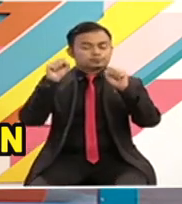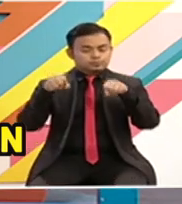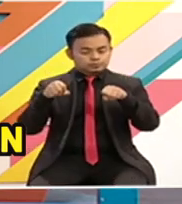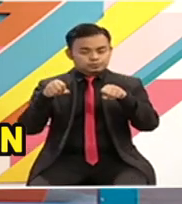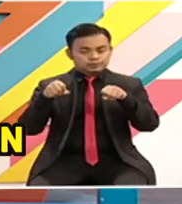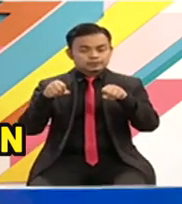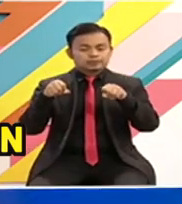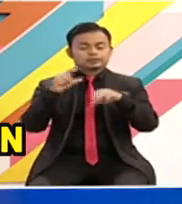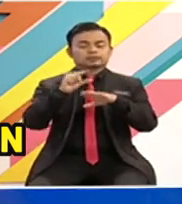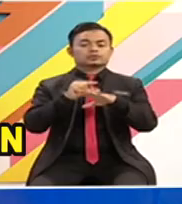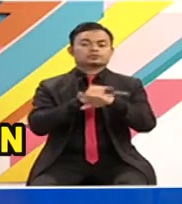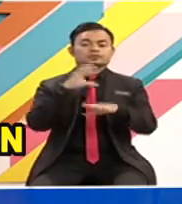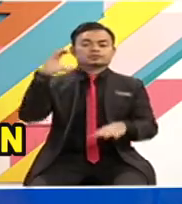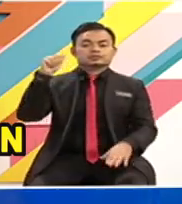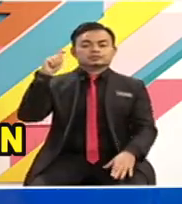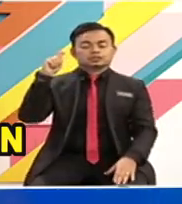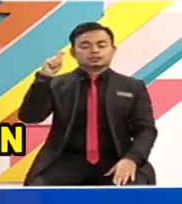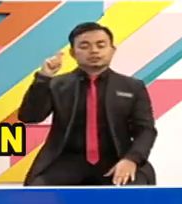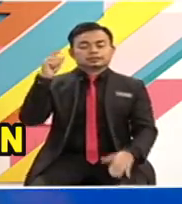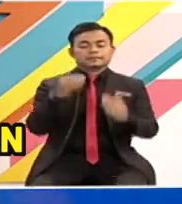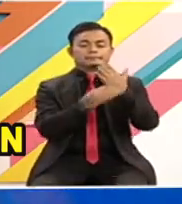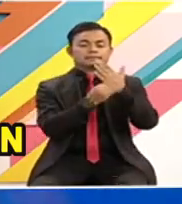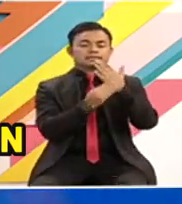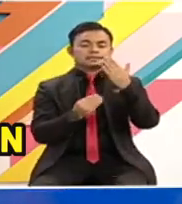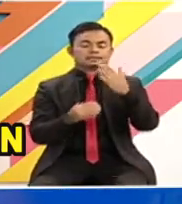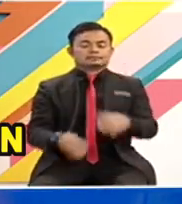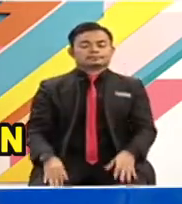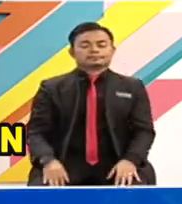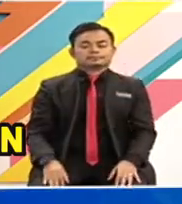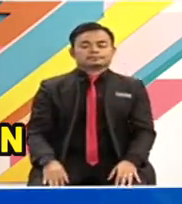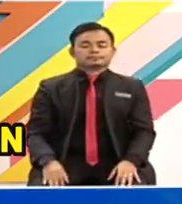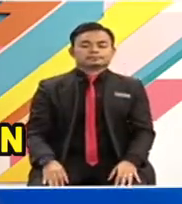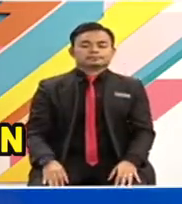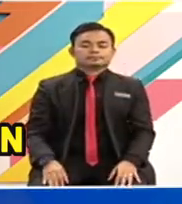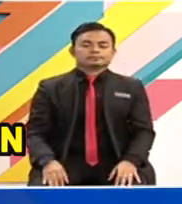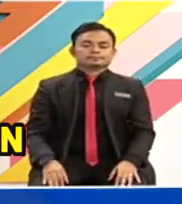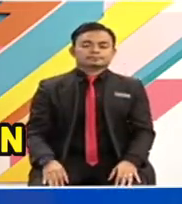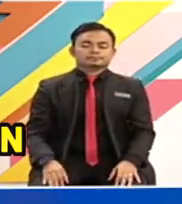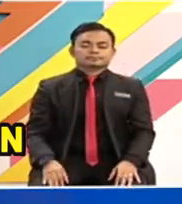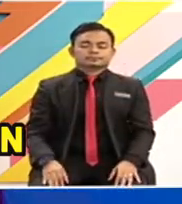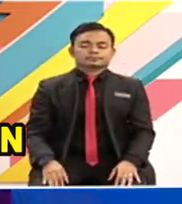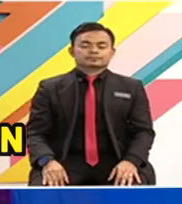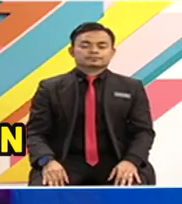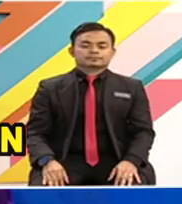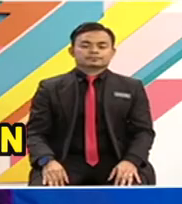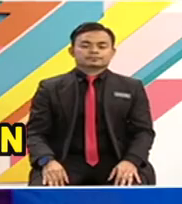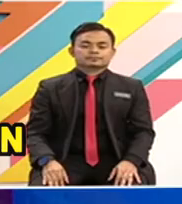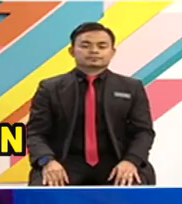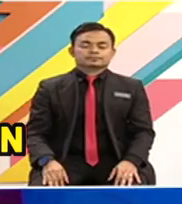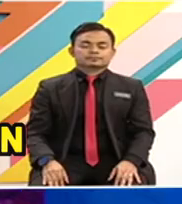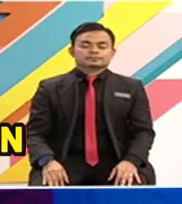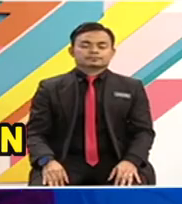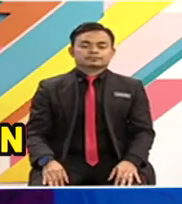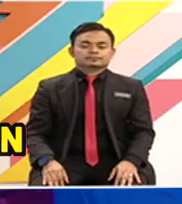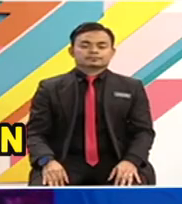minyak kita kode smile chat minyak tapi kita tak guna silicon oil Wah Oh iya apa yang digunakan kegunaan PNY